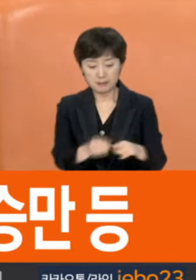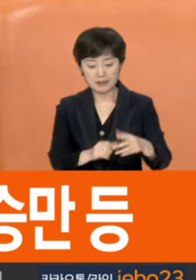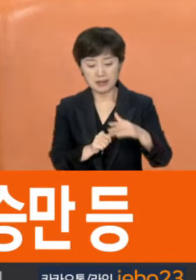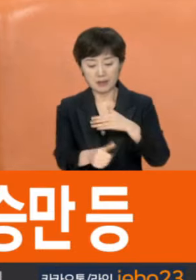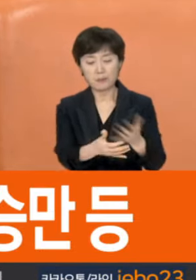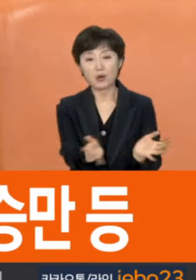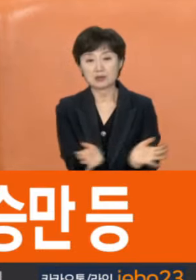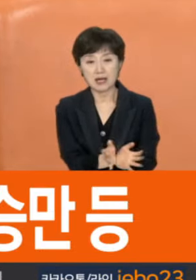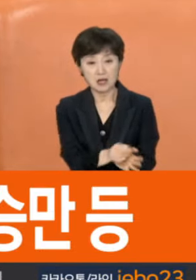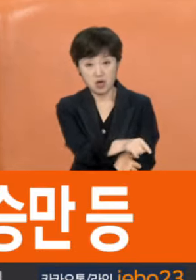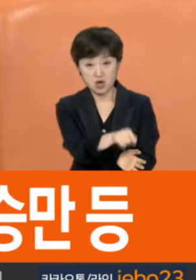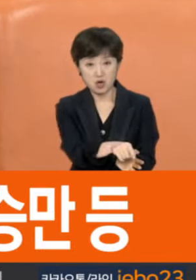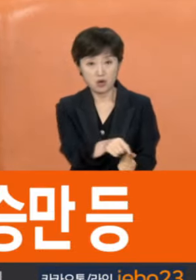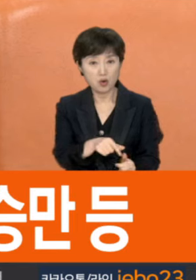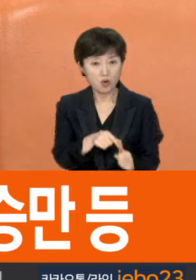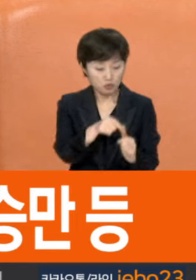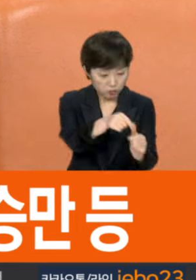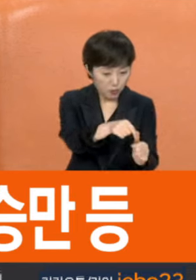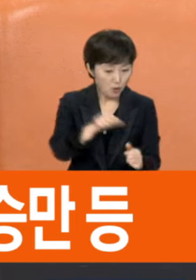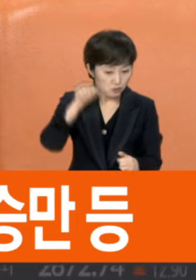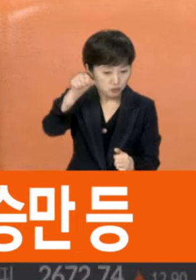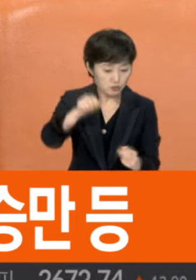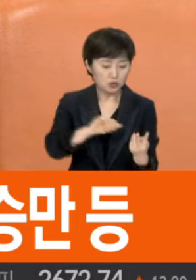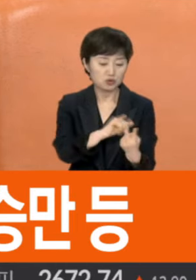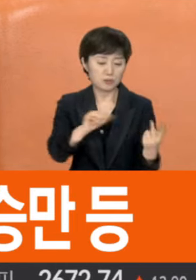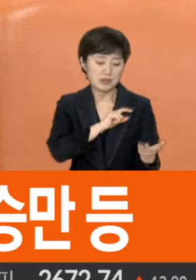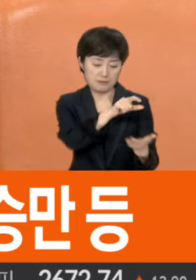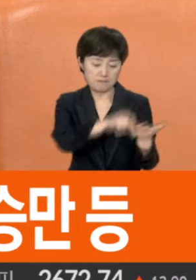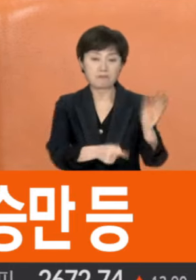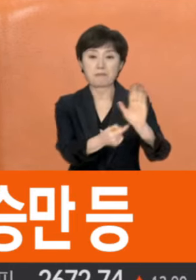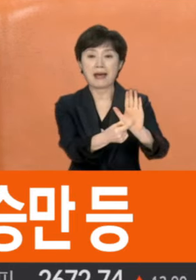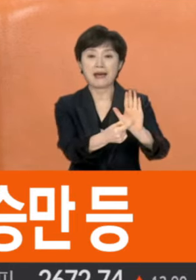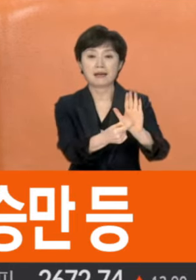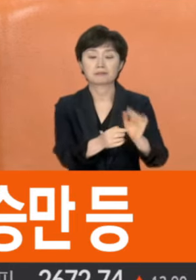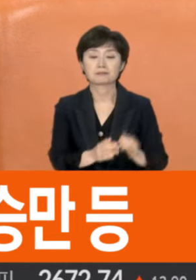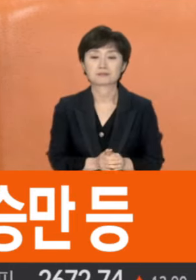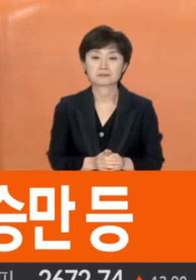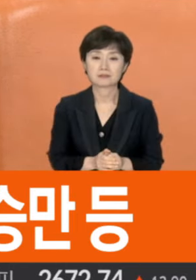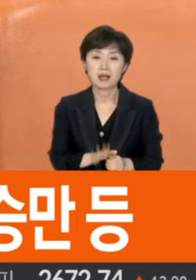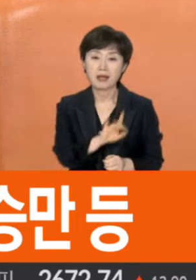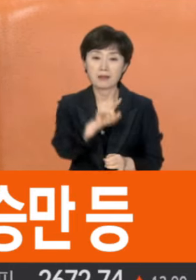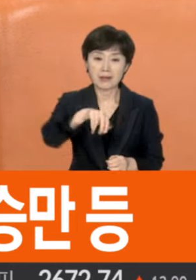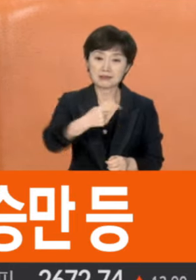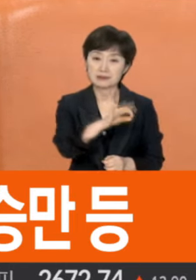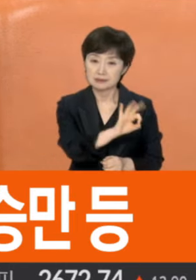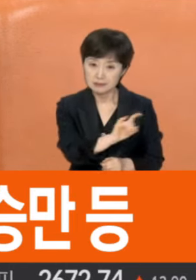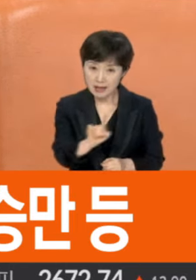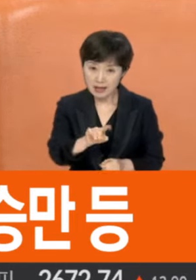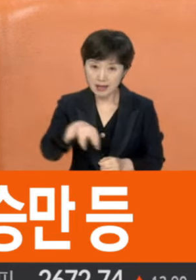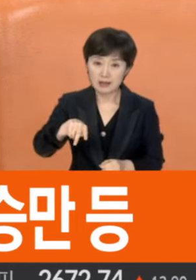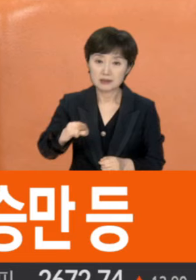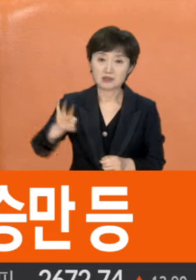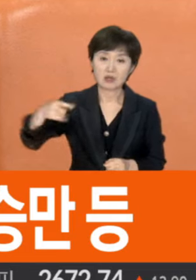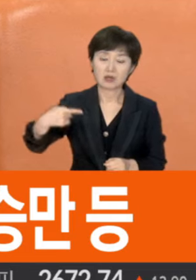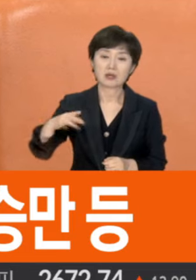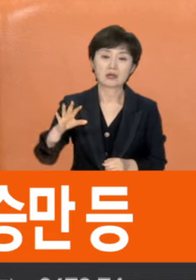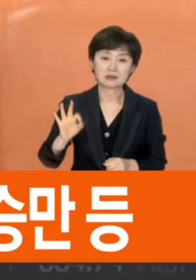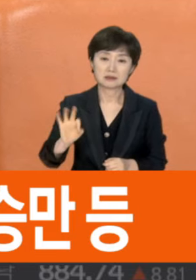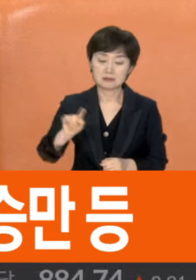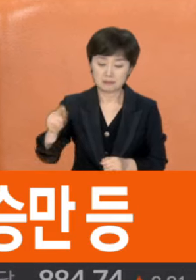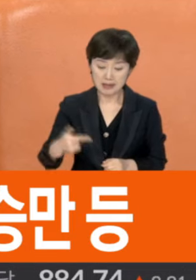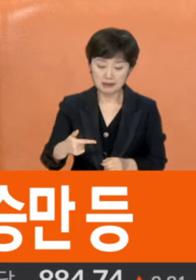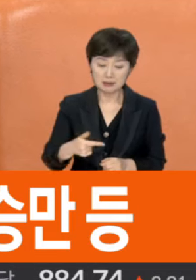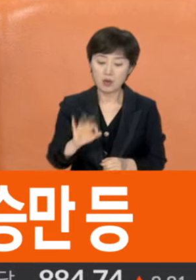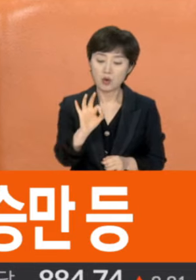비례위성정당 더불어민주연합 후보로 추천할 20명의 명단도 공개했습니다. 백승아 더불어민주연합 공동대표, 오세희